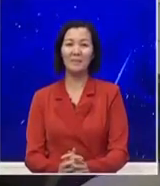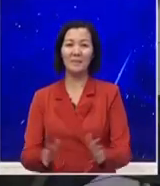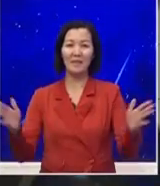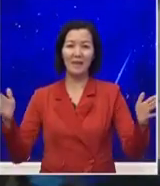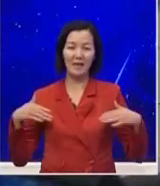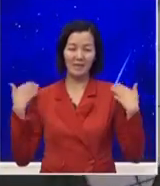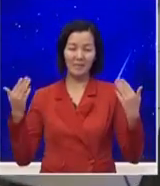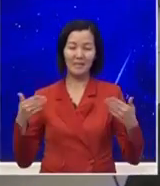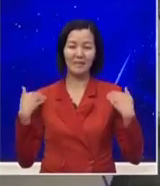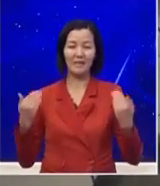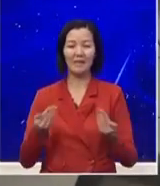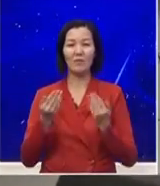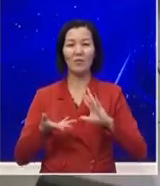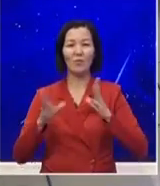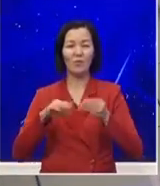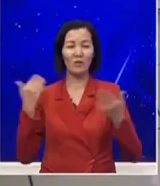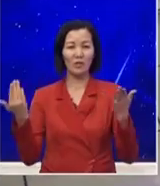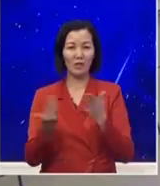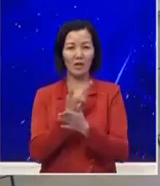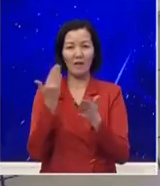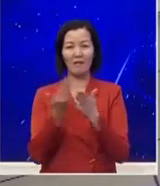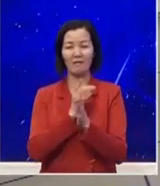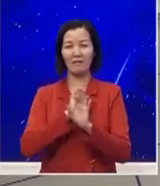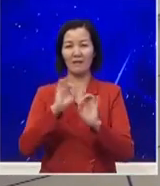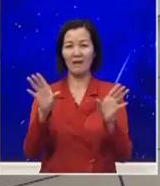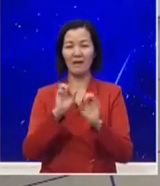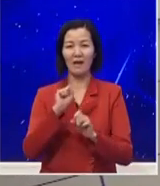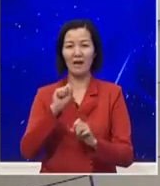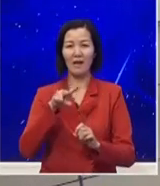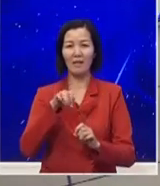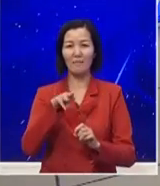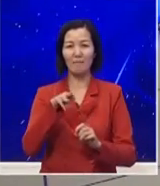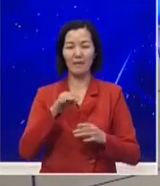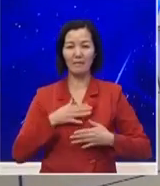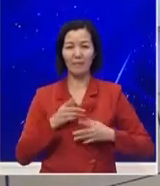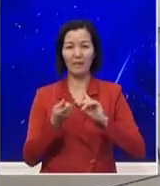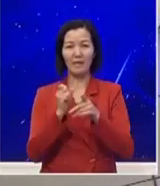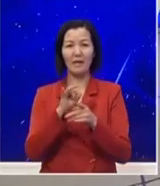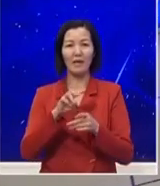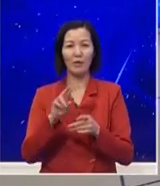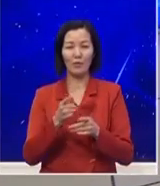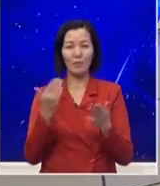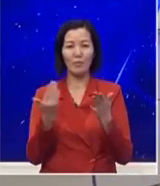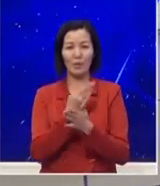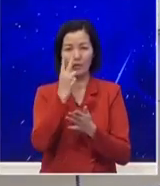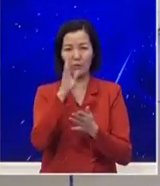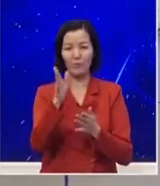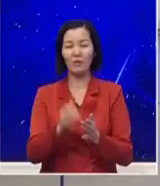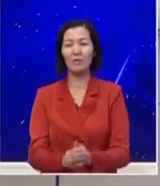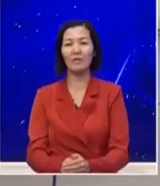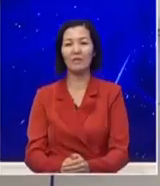Ассаламу алейкум, қадірменді көрермен, тікелей эфирде қорытынды жаңалықтар, студияда Алмат Хамид, сурдо аудармада Айгүл Жұмашқызы. Бүгін